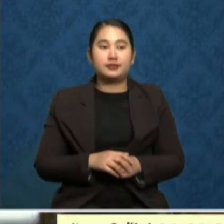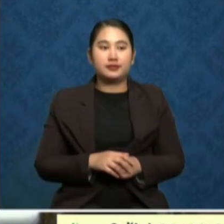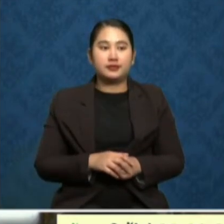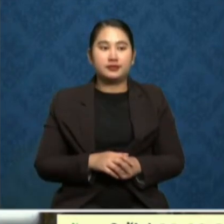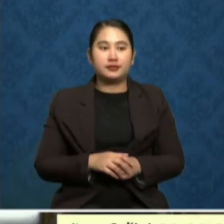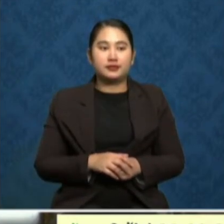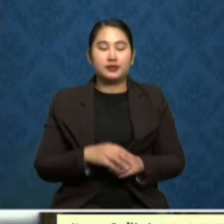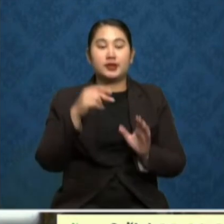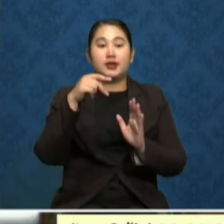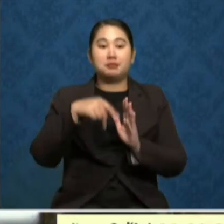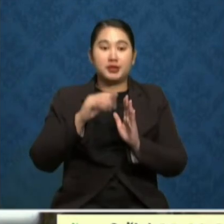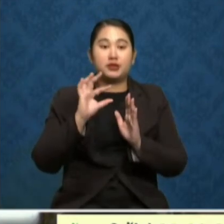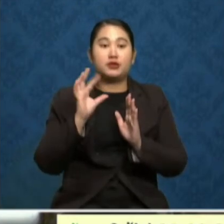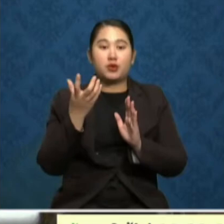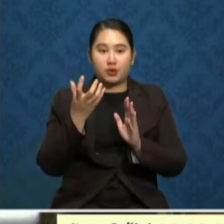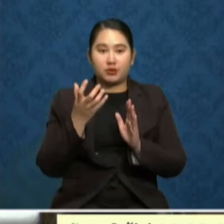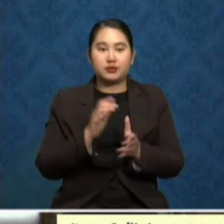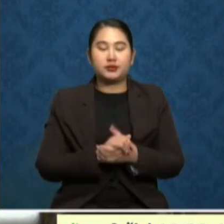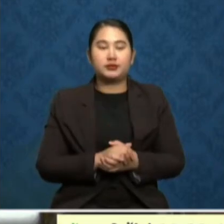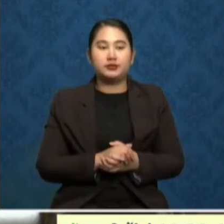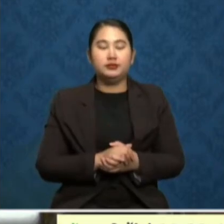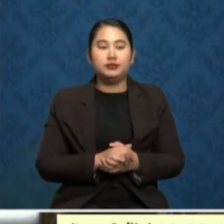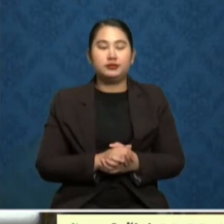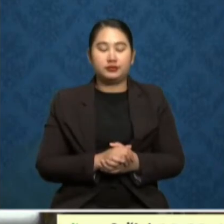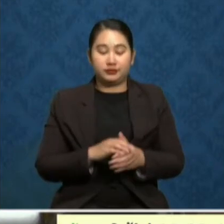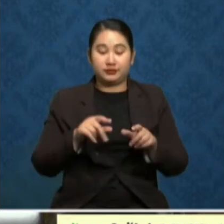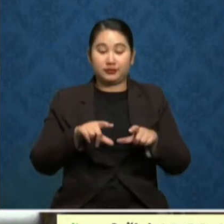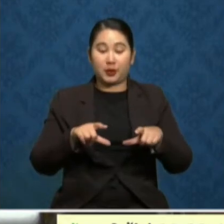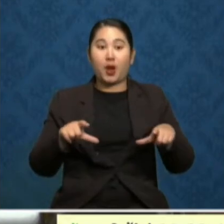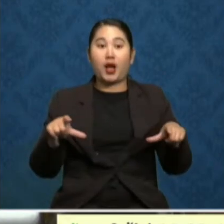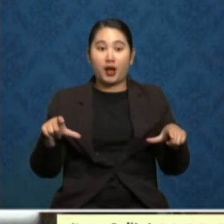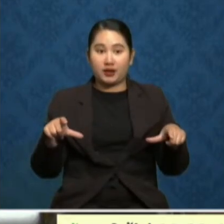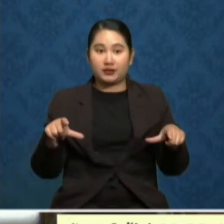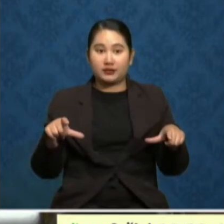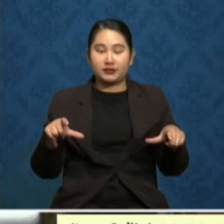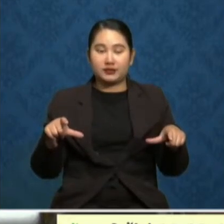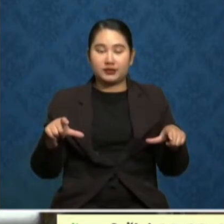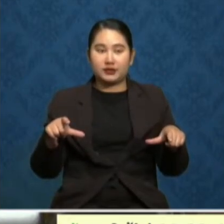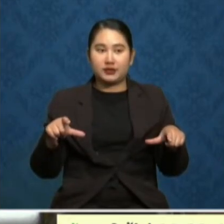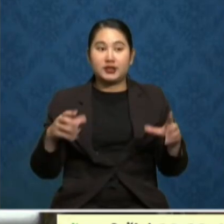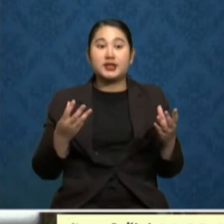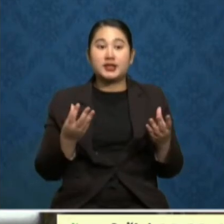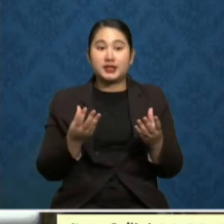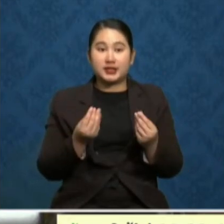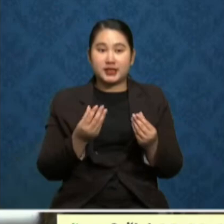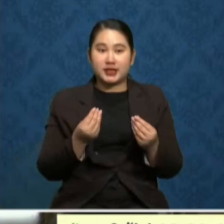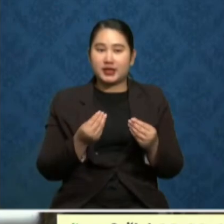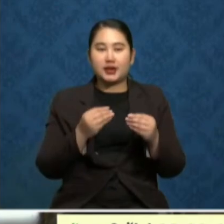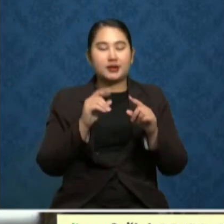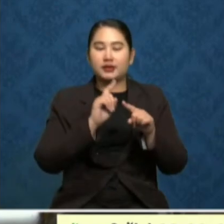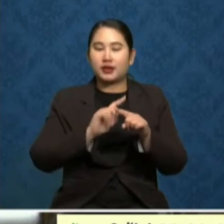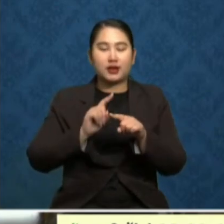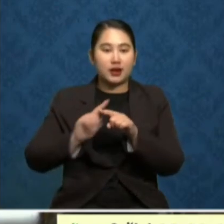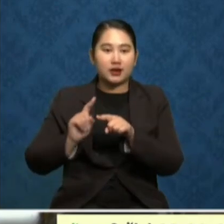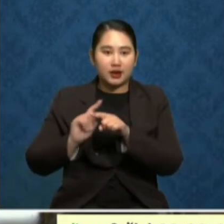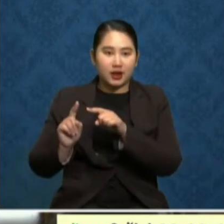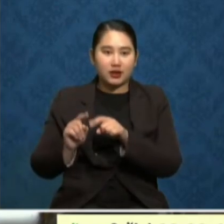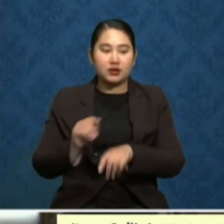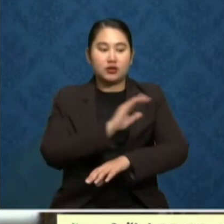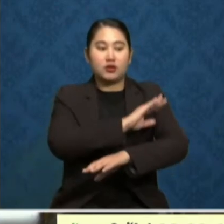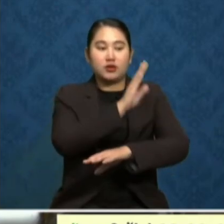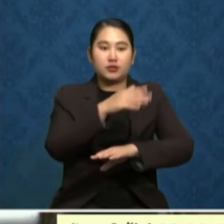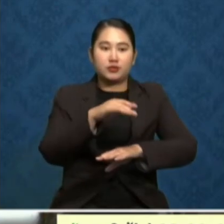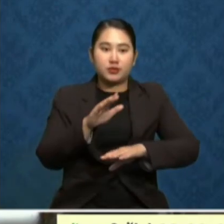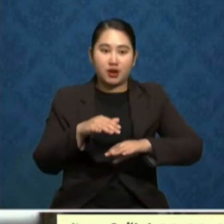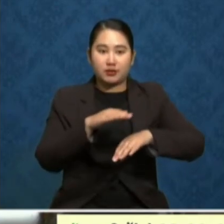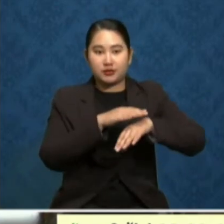พิสโรกนั้นเป็นพนที่กว้างมีพื้นที่หลายรปแบบ ไมวาจะเป็น ผู้เข